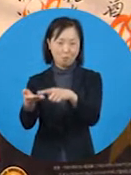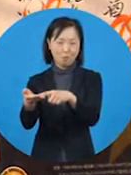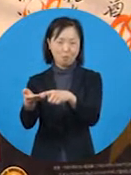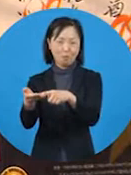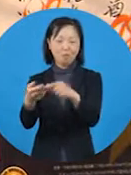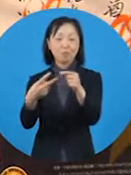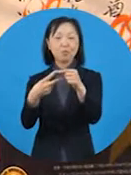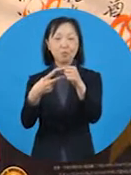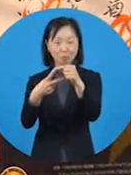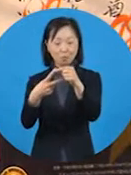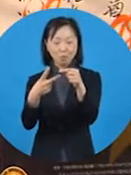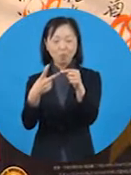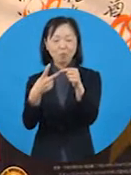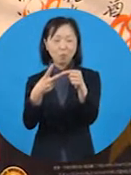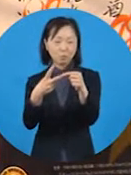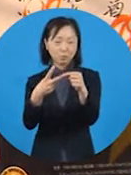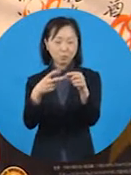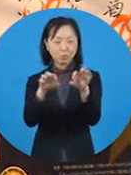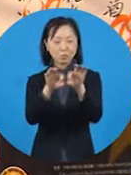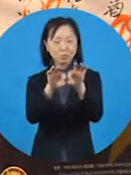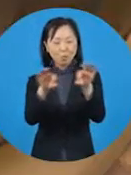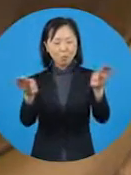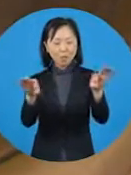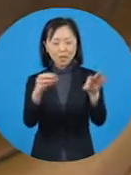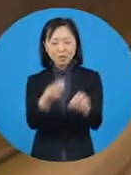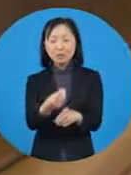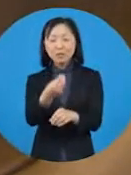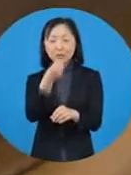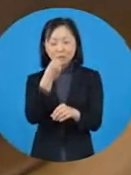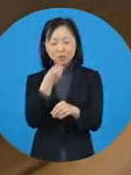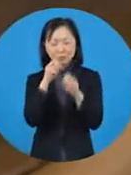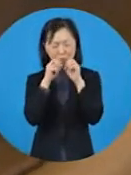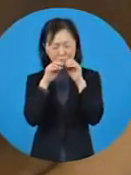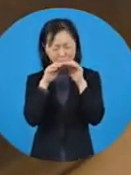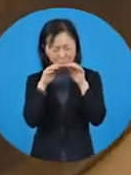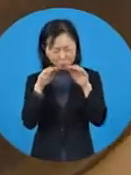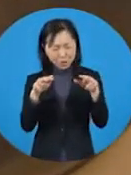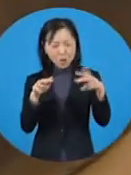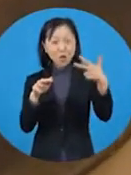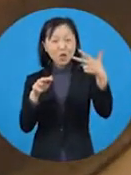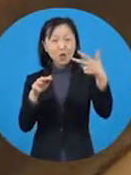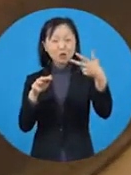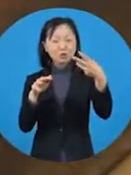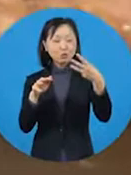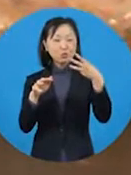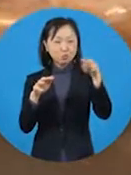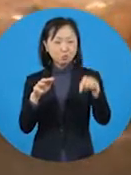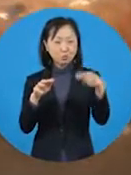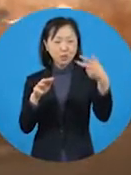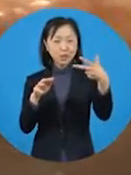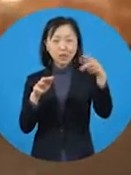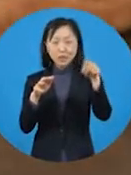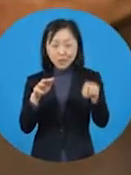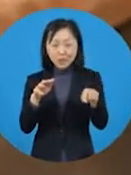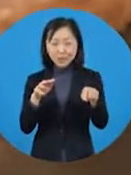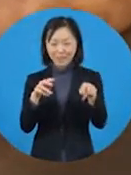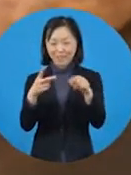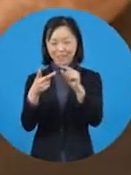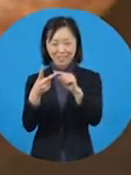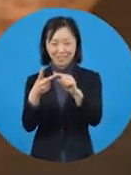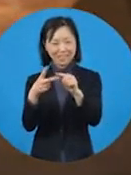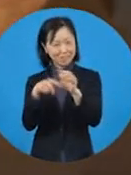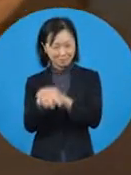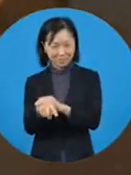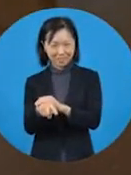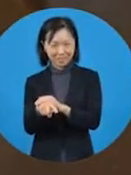っぱ身の質がものすごくジューシーだっていうことで、そのジューシーでかかってる、 は い、そういう名前の由来